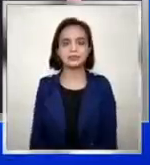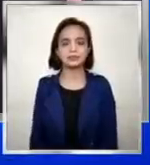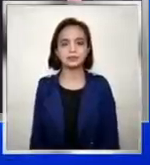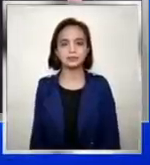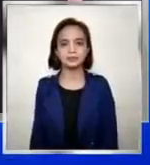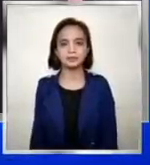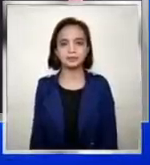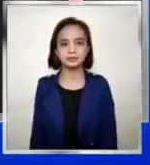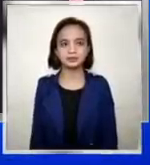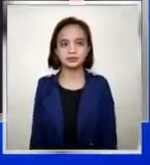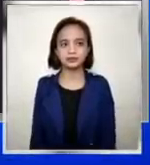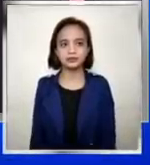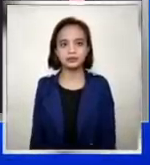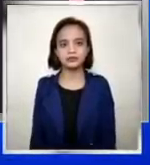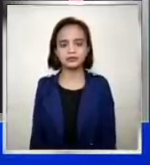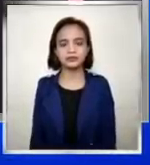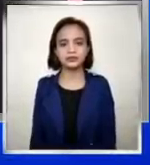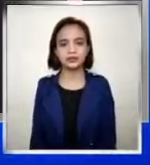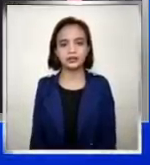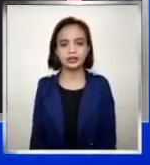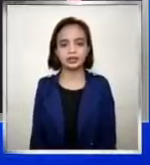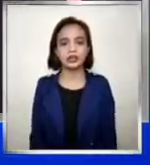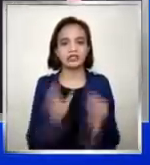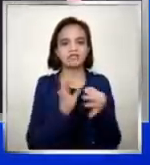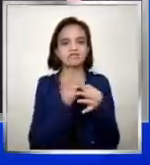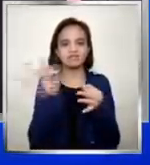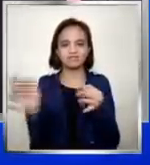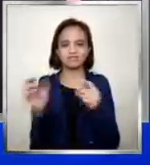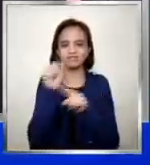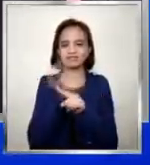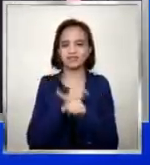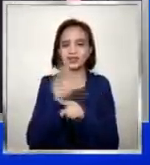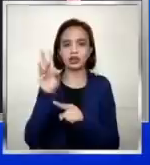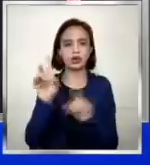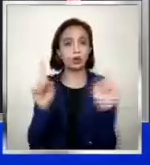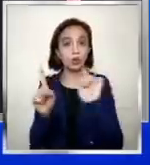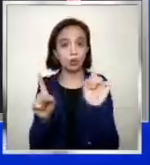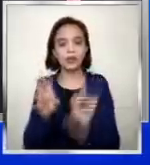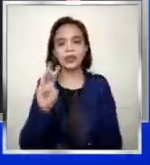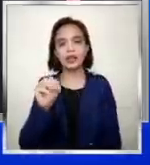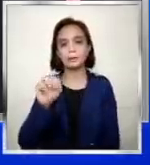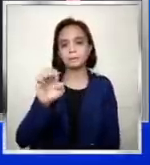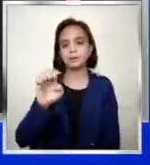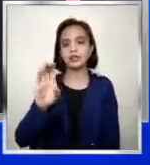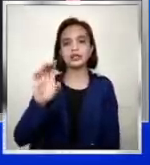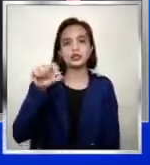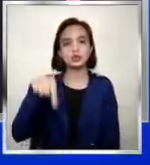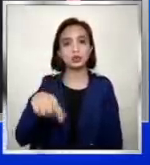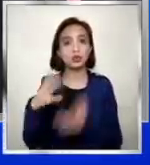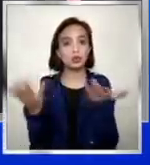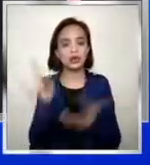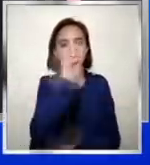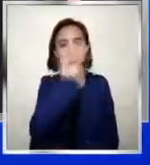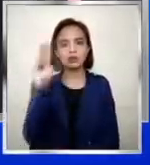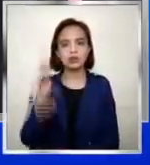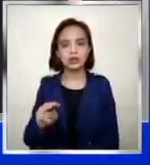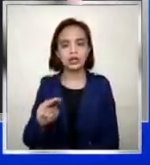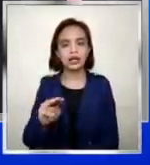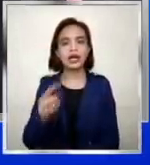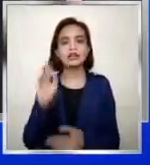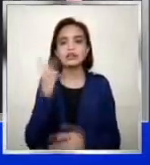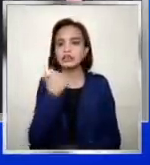26. Extended hanggang September 7 ang modified enhanced community quarantine sa Metro Manila at 15 iba pang lugar sa